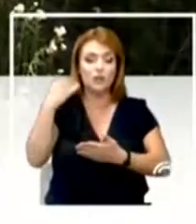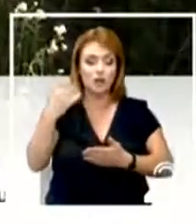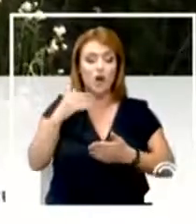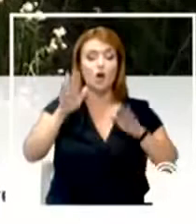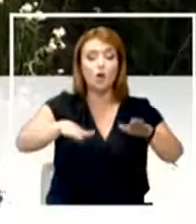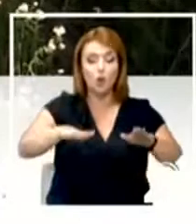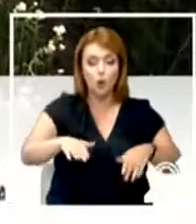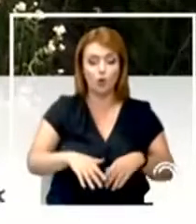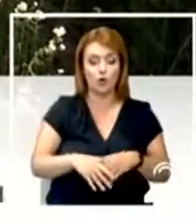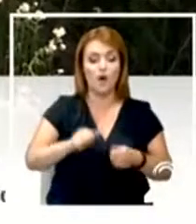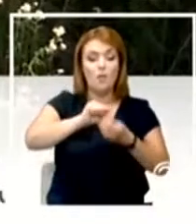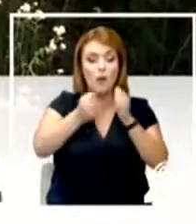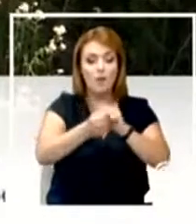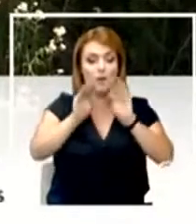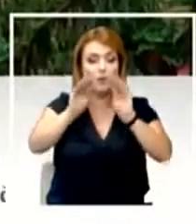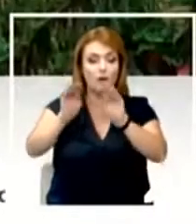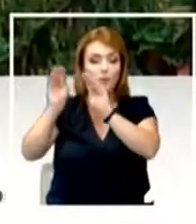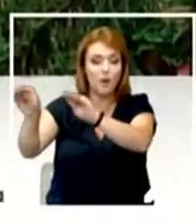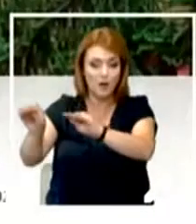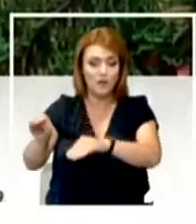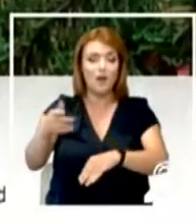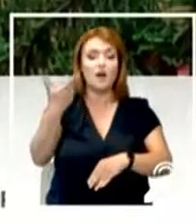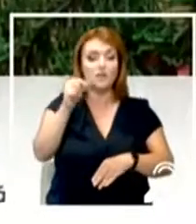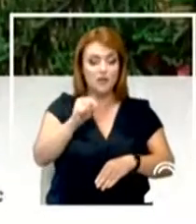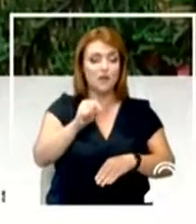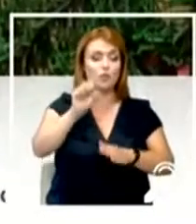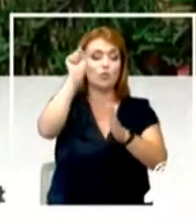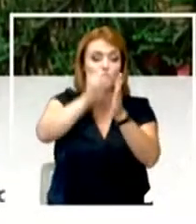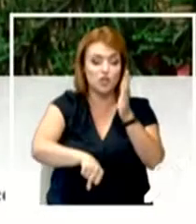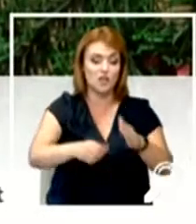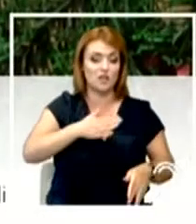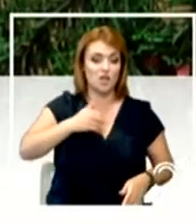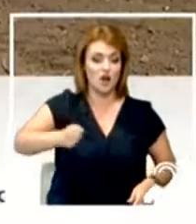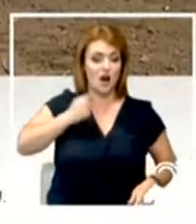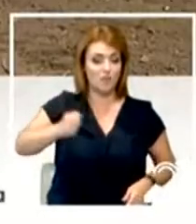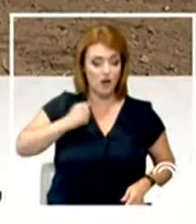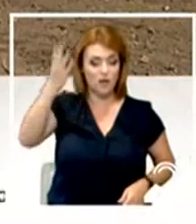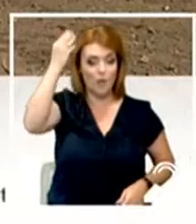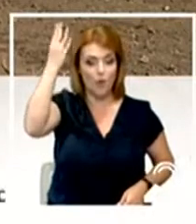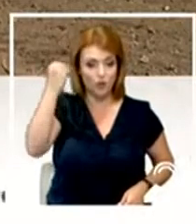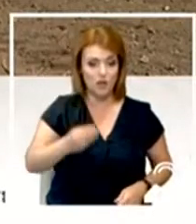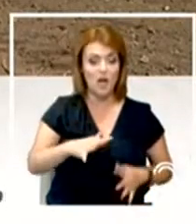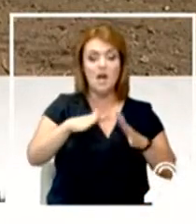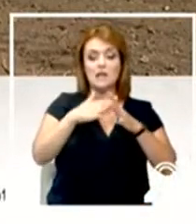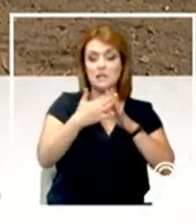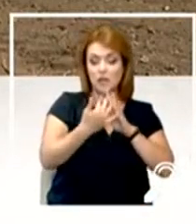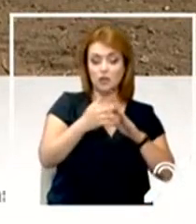gloanțele dușmanilor, păstrează memoria acelor evenimente de cumpene pentru Basarabia. În localitatea Pohrebea, chiar în centrul teatrului